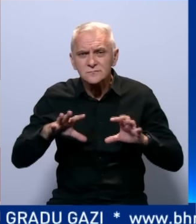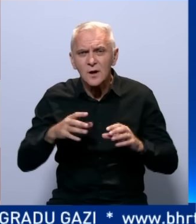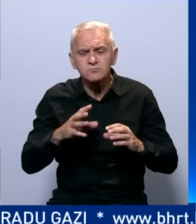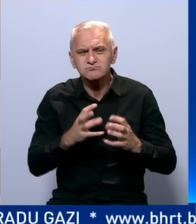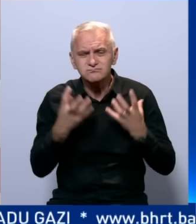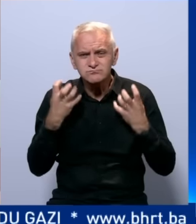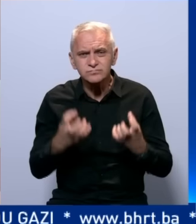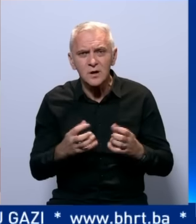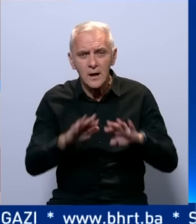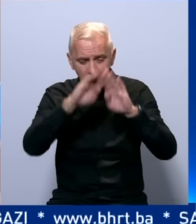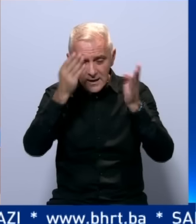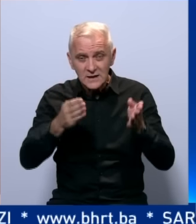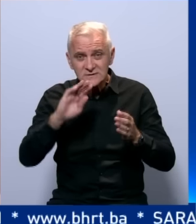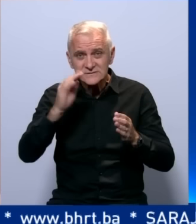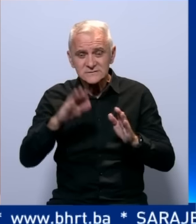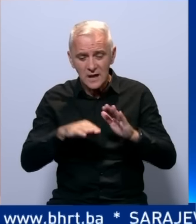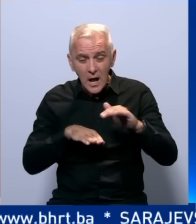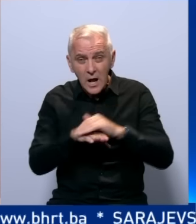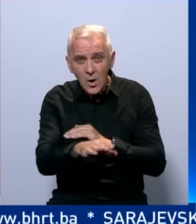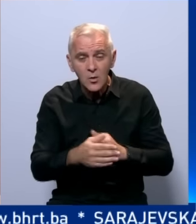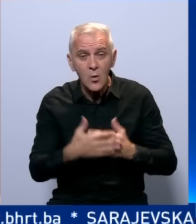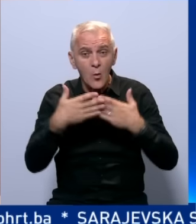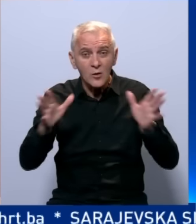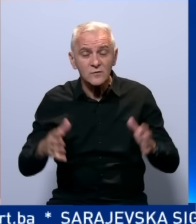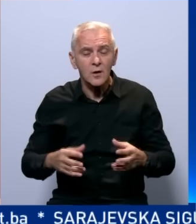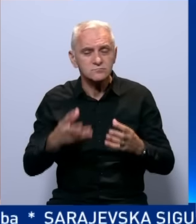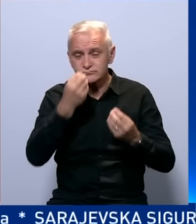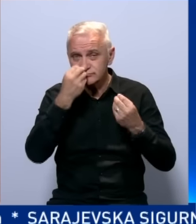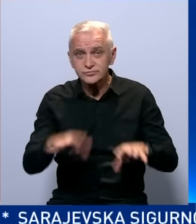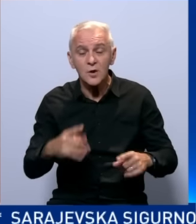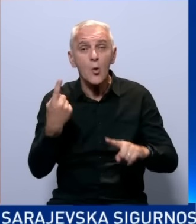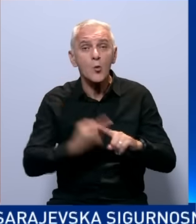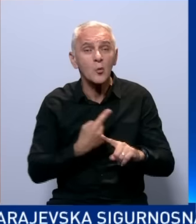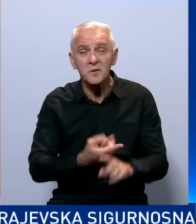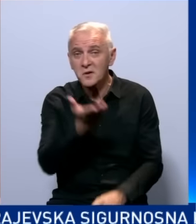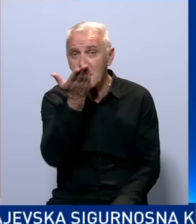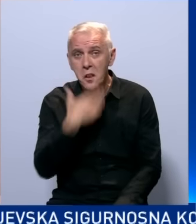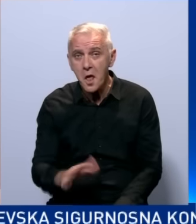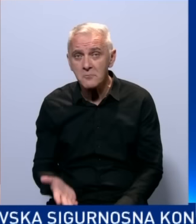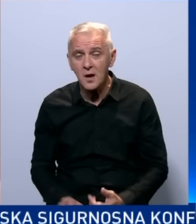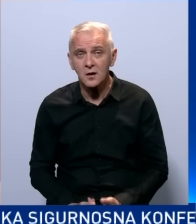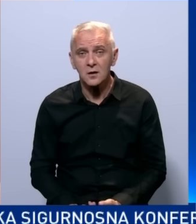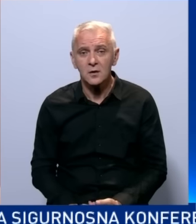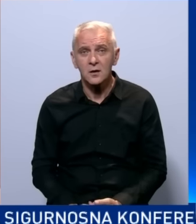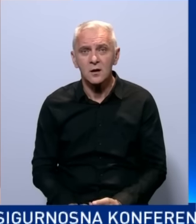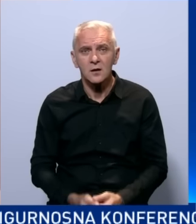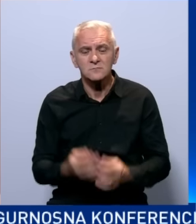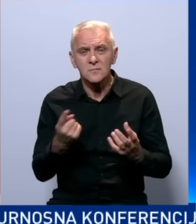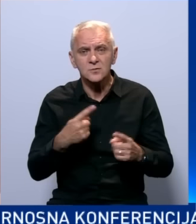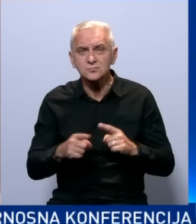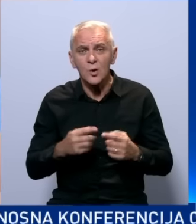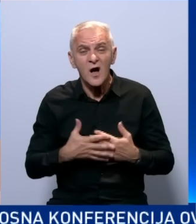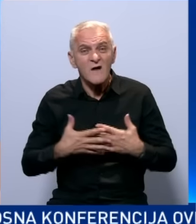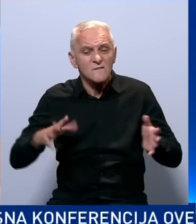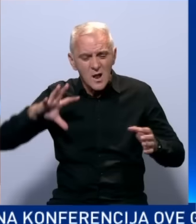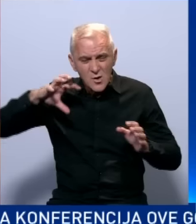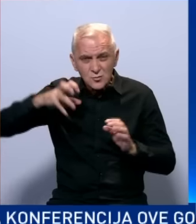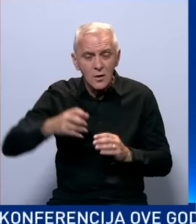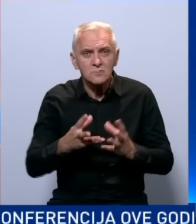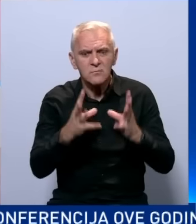u plastinicima, da li bili pogotovo na otvorenom. Evo, krompira nema, jednostavno krompir je istruo od velikih